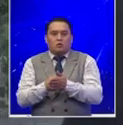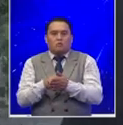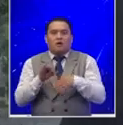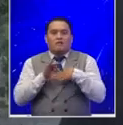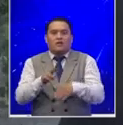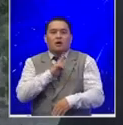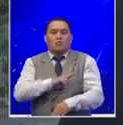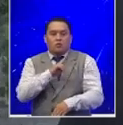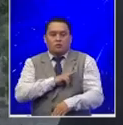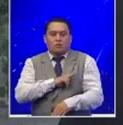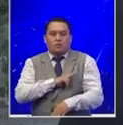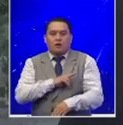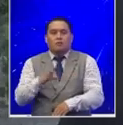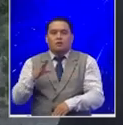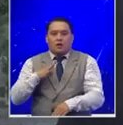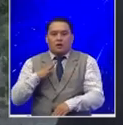проводимым работам было